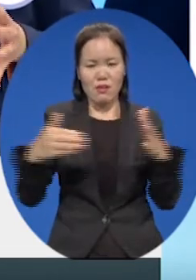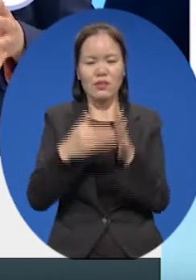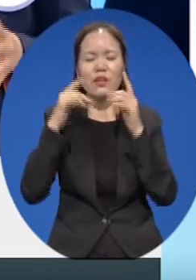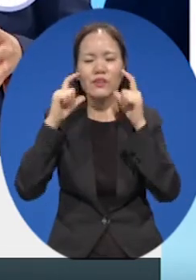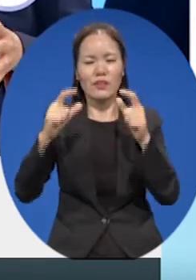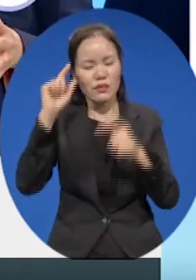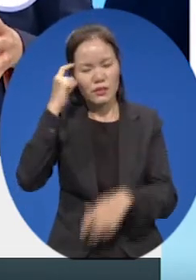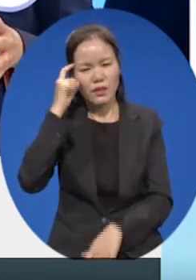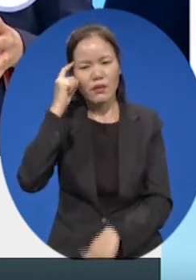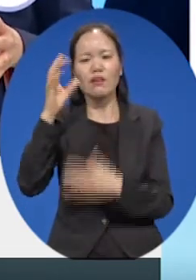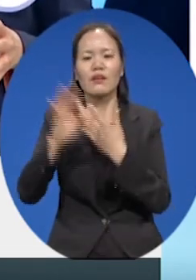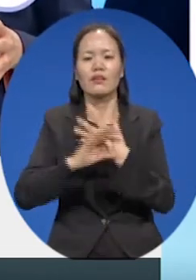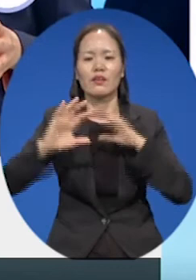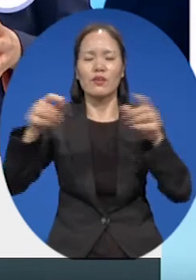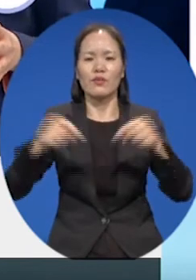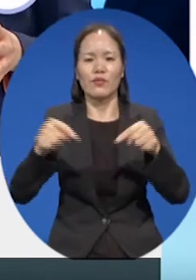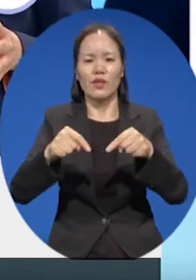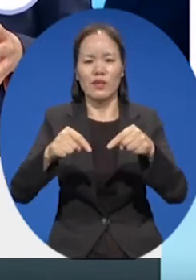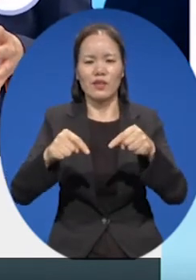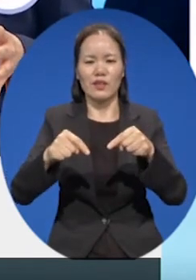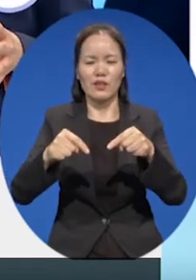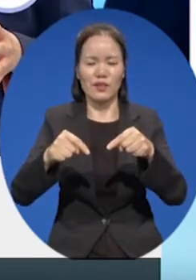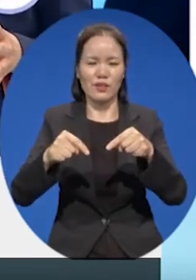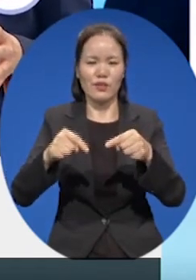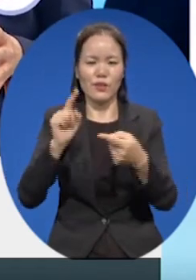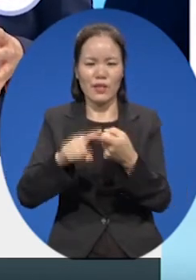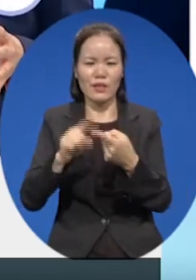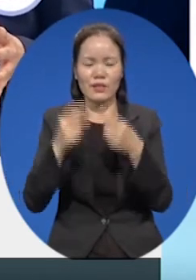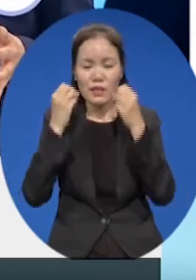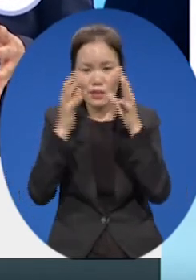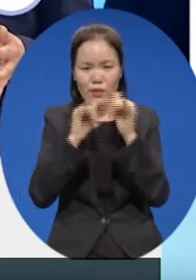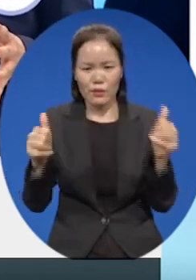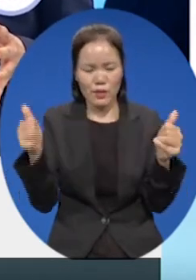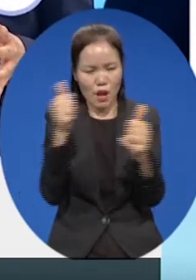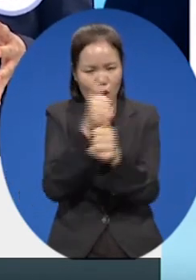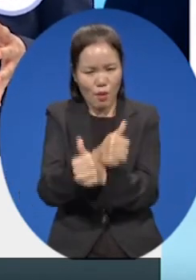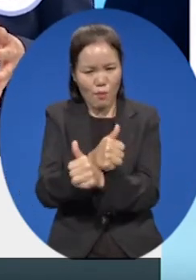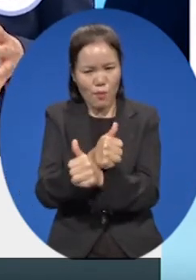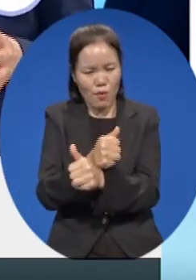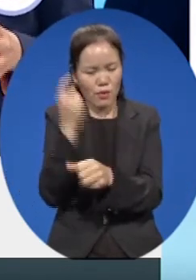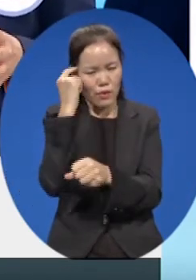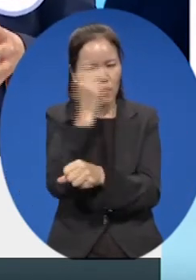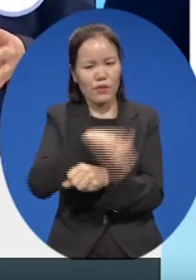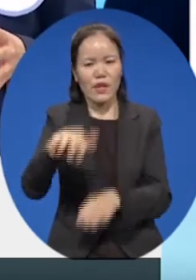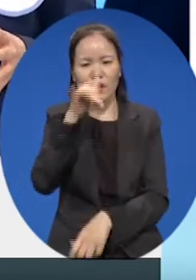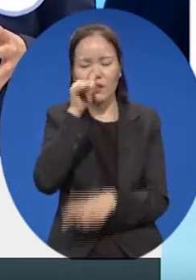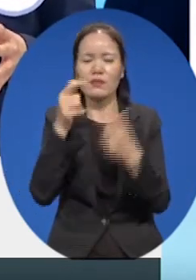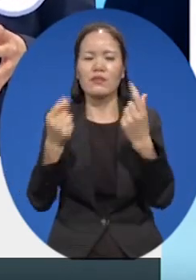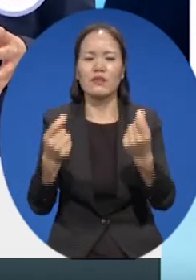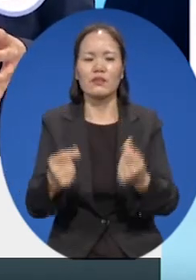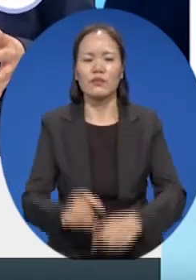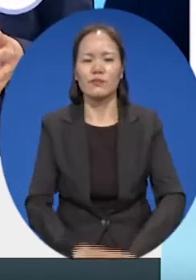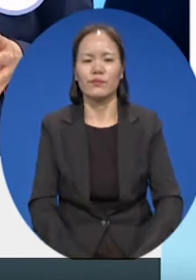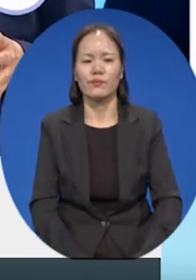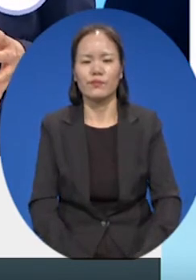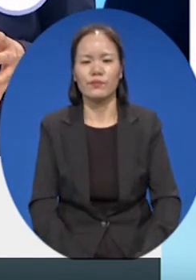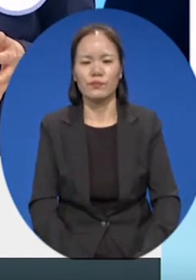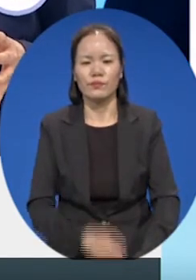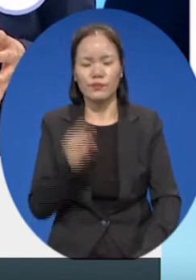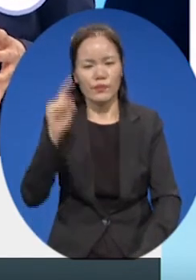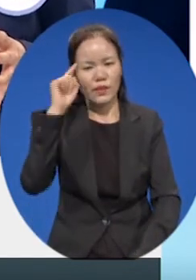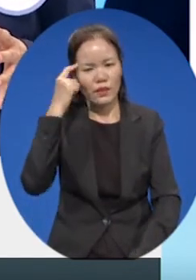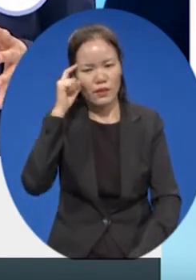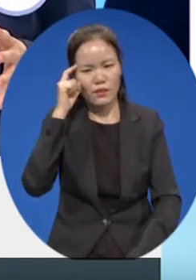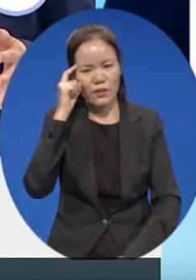하신다면은 외교 라인을 좀 더 새로운 인물로 이게 세팅하고 싶은 그런 의도가 분명히 있을 거라고 생각을 하거든요. 그래서 그런 판단이